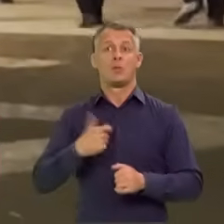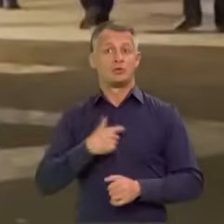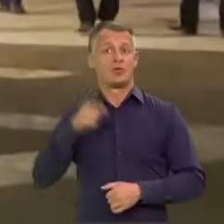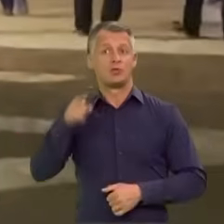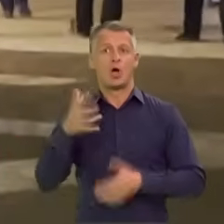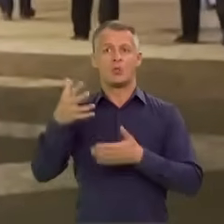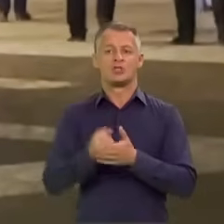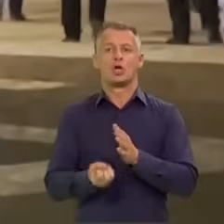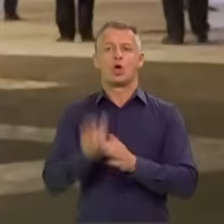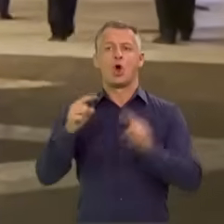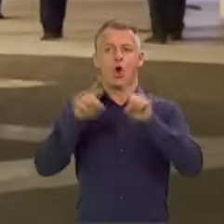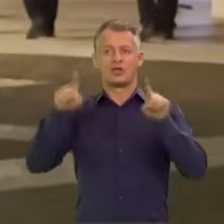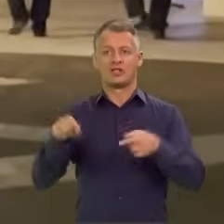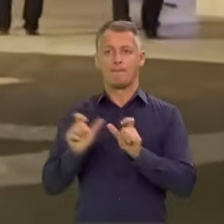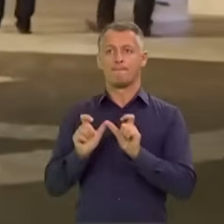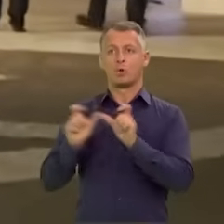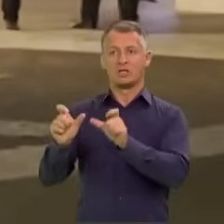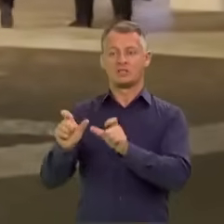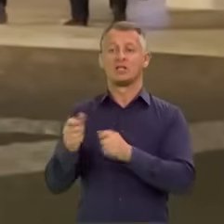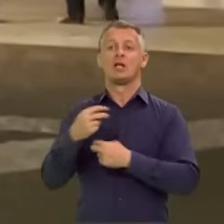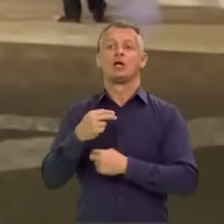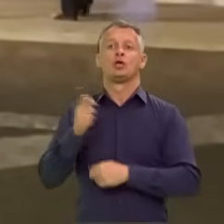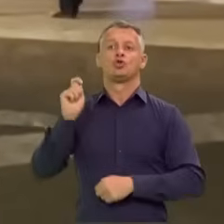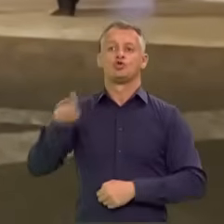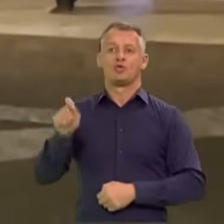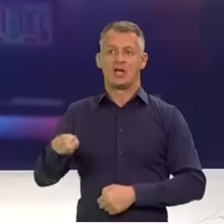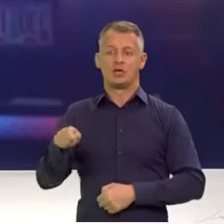de a obține un ordin de protecție de la judecător.